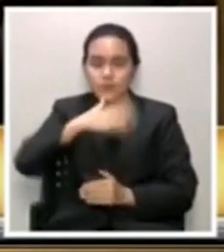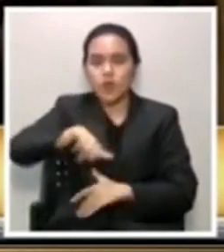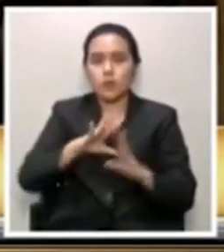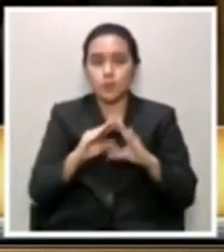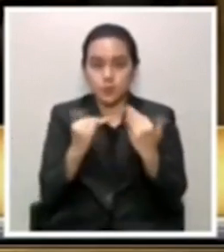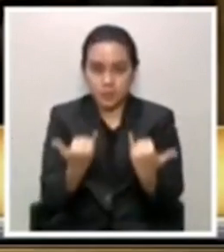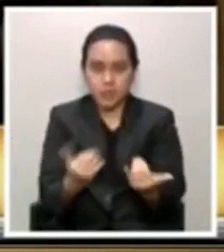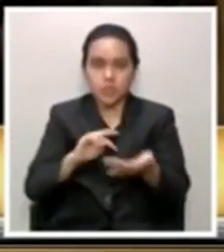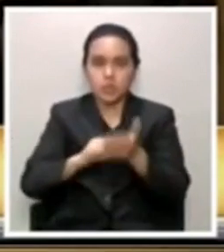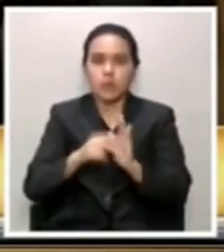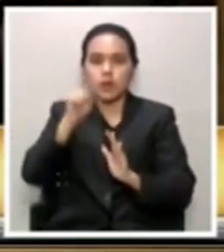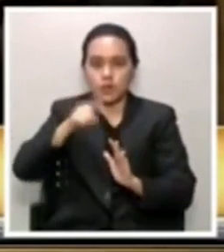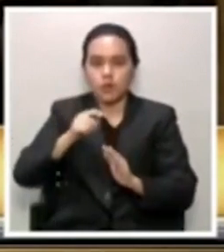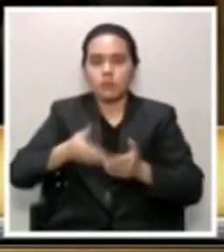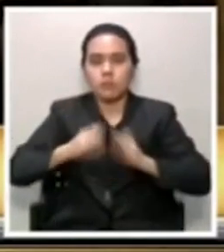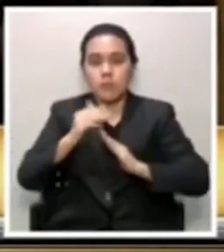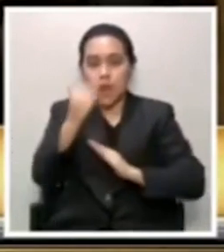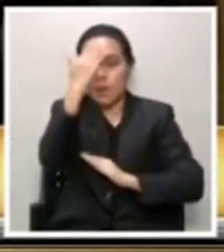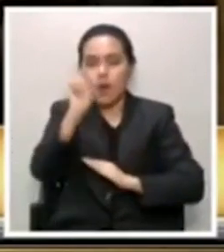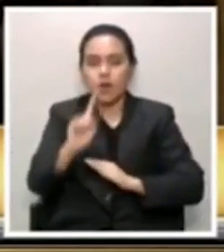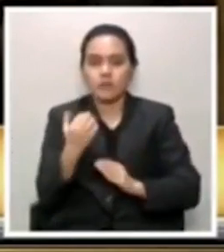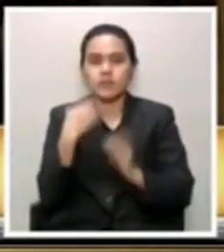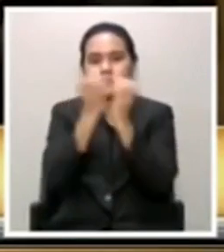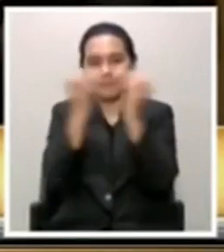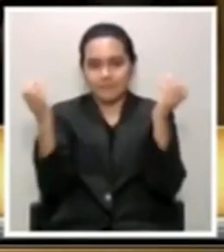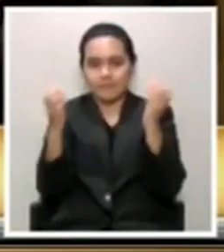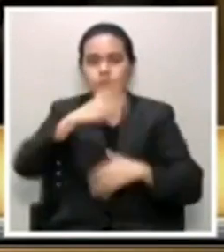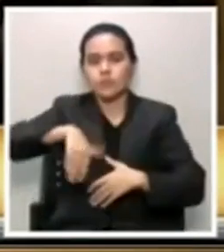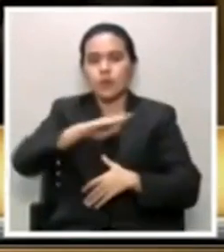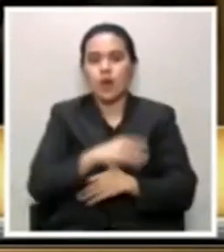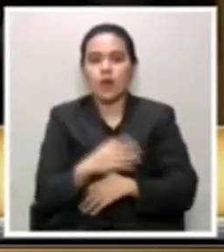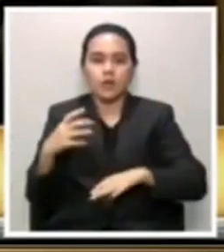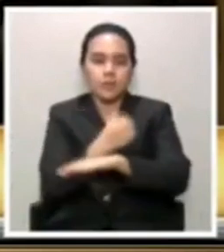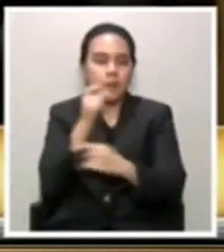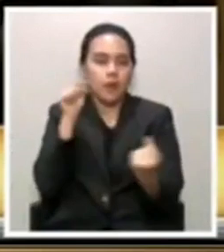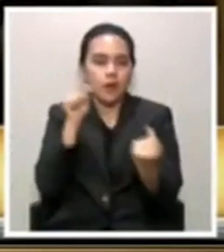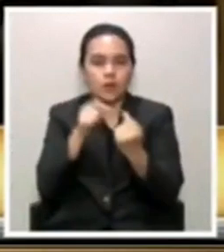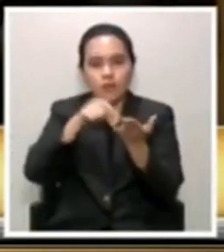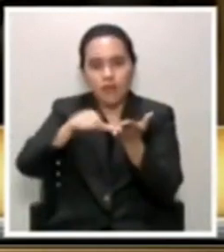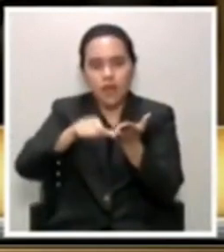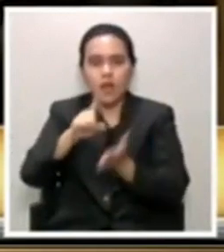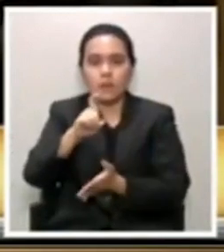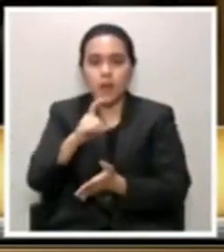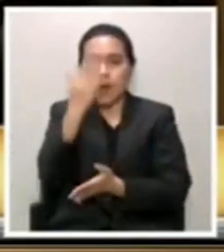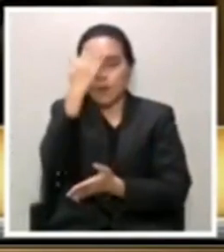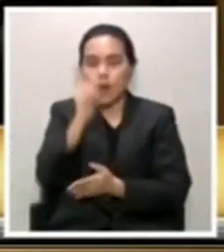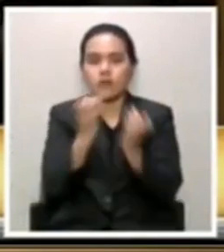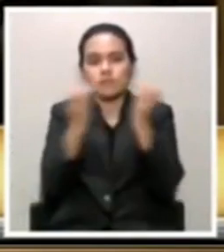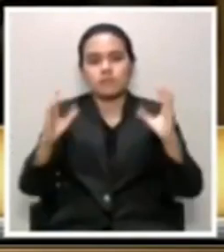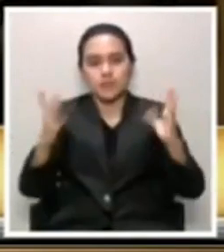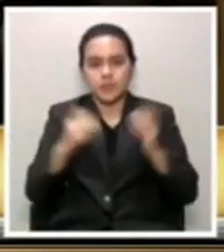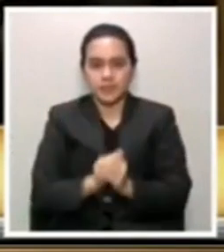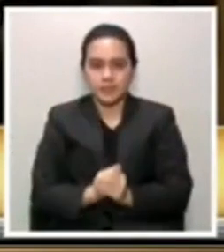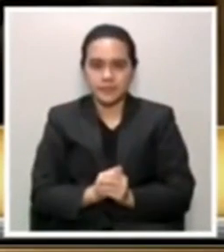มีวันเกิดขึ้นได้ถ้าไม่มีรัฐธรรมนูญพวกเราจะไม่มีอำนาจตราพระราชบัญญัติไม่มีอำนาจแก้พระราชบัญญัติได้เลยถ้าไม่มีรัฐธรรมนูญ